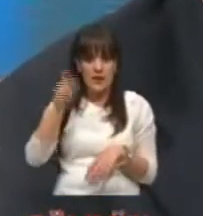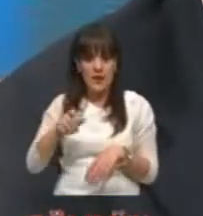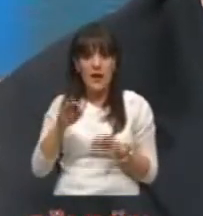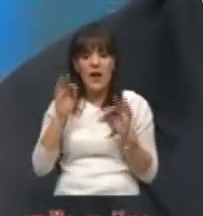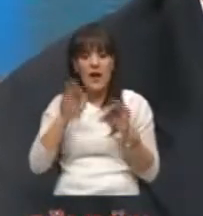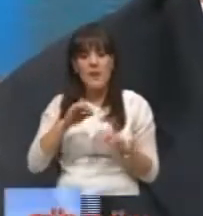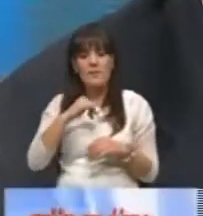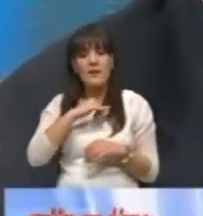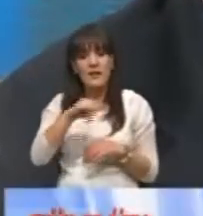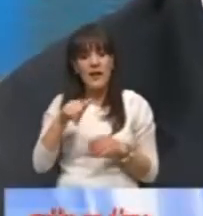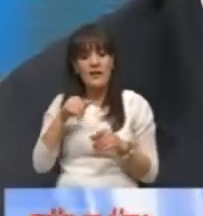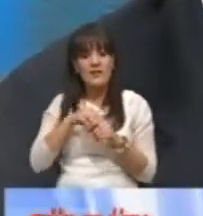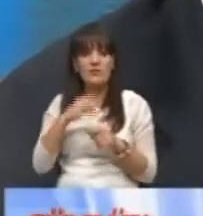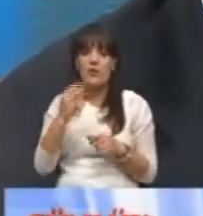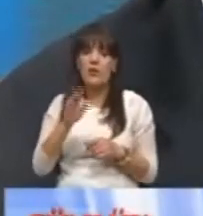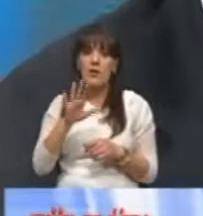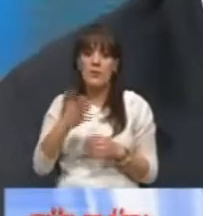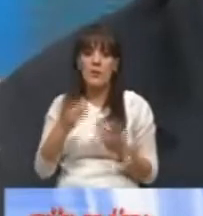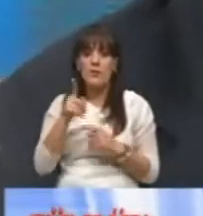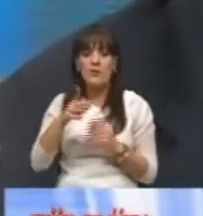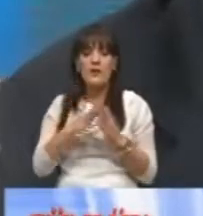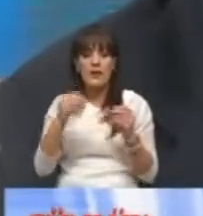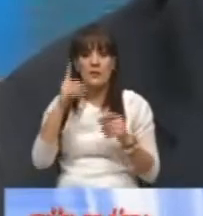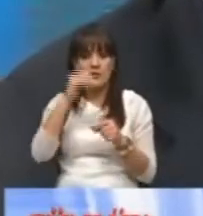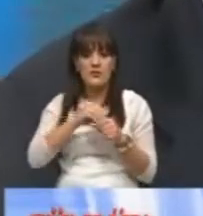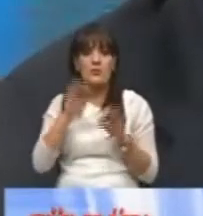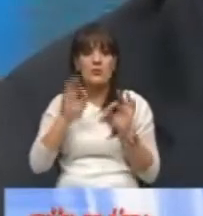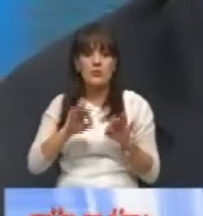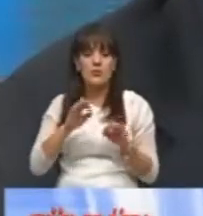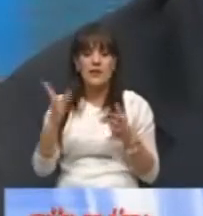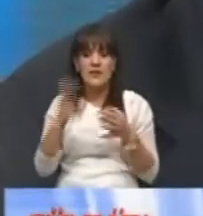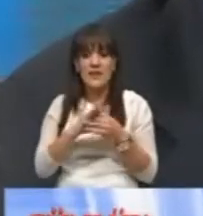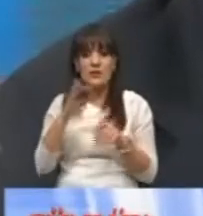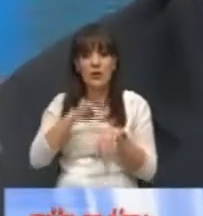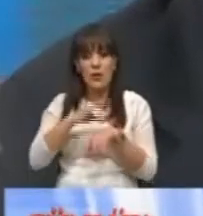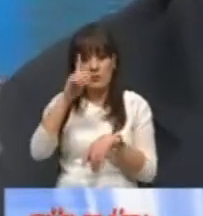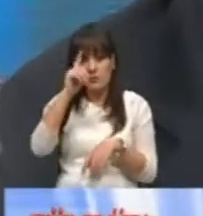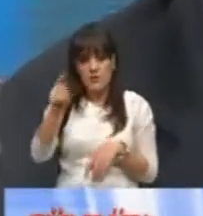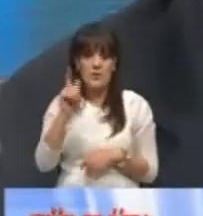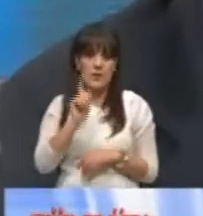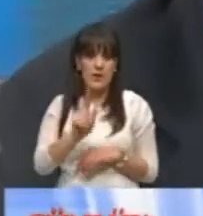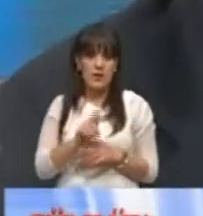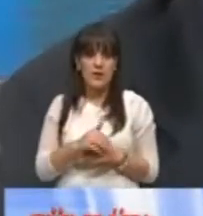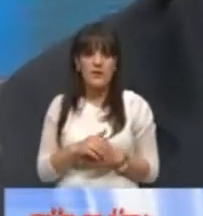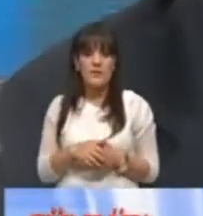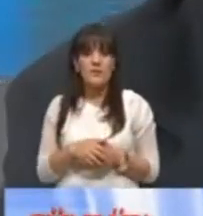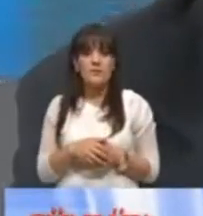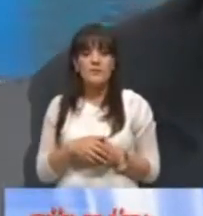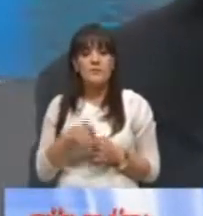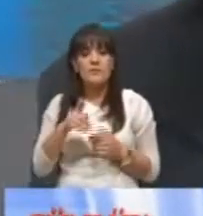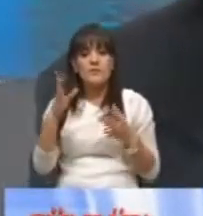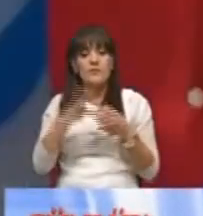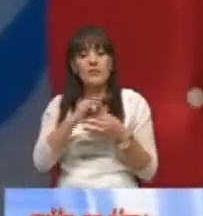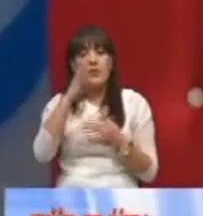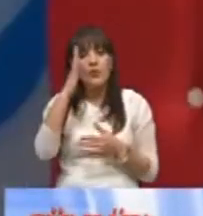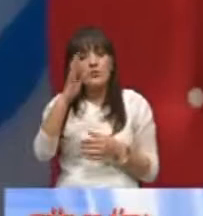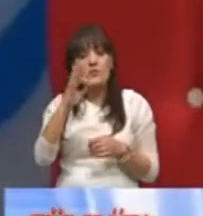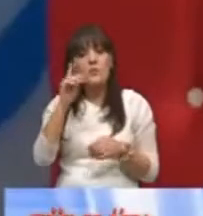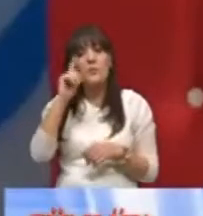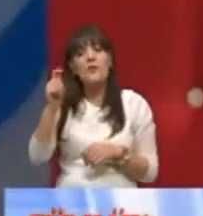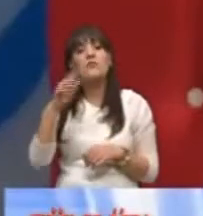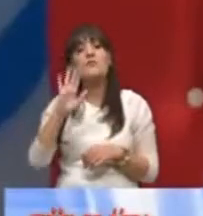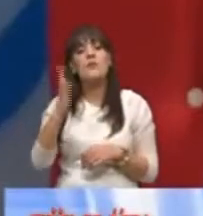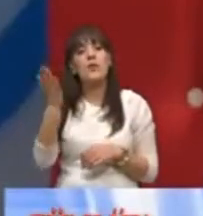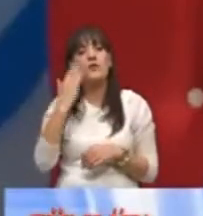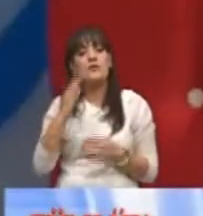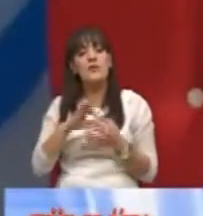de yakınlarında var olabilir ama bunu gidermek için de mutlaka yine ilgili uzmana başvurmaları gerekli. Evet, ilgili uzmana başvurmadan